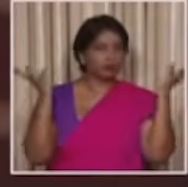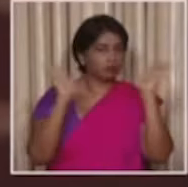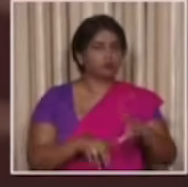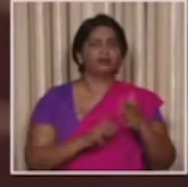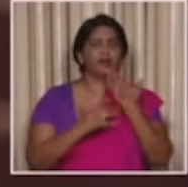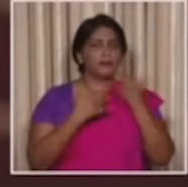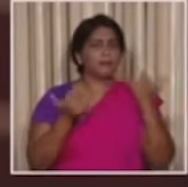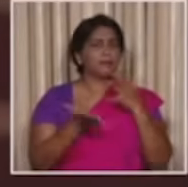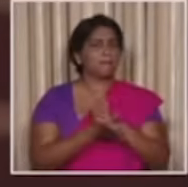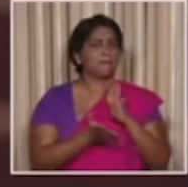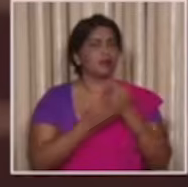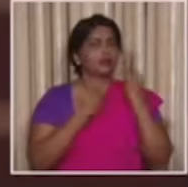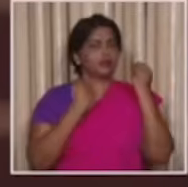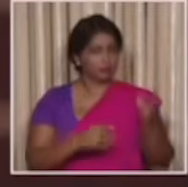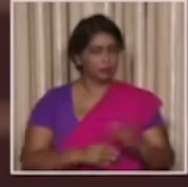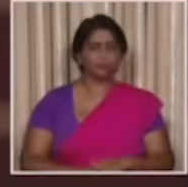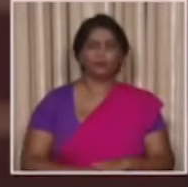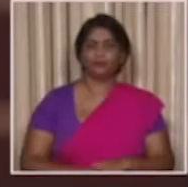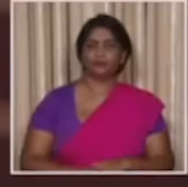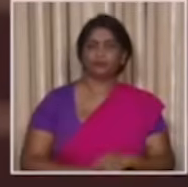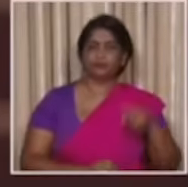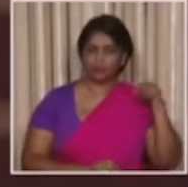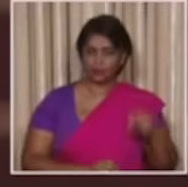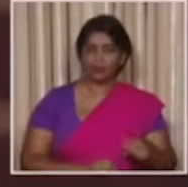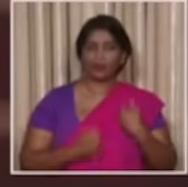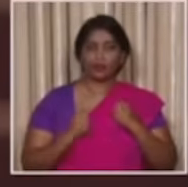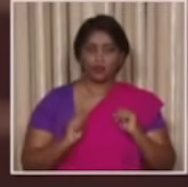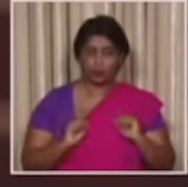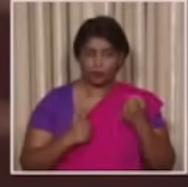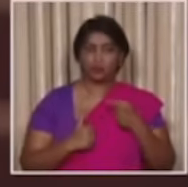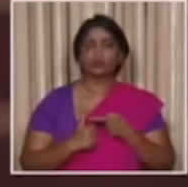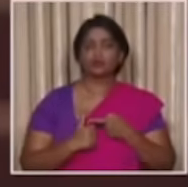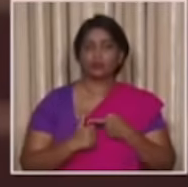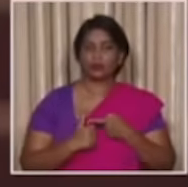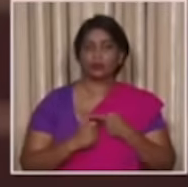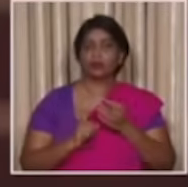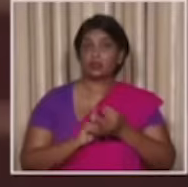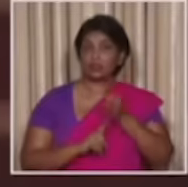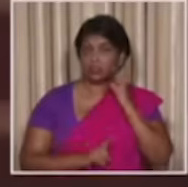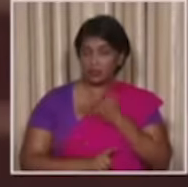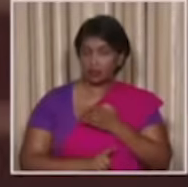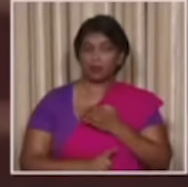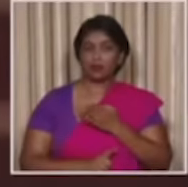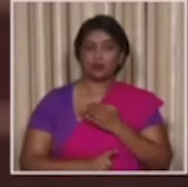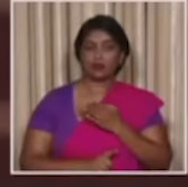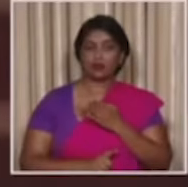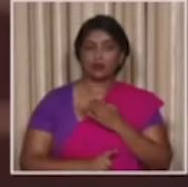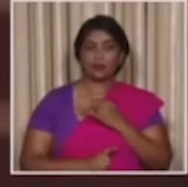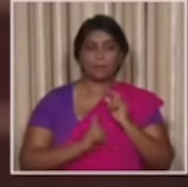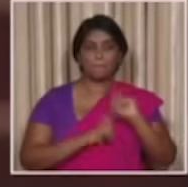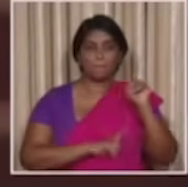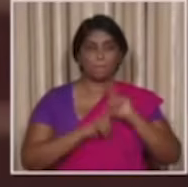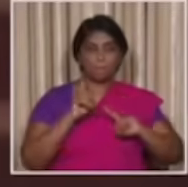ගෙනල්ලා භෝජන සංග්‍රහ දිනුනා. අද මෙතන උත්සාහ කරන්නේ මේ ජනා විධායකයයි මේ